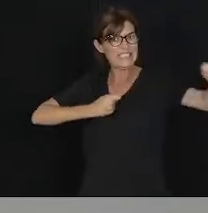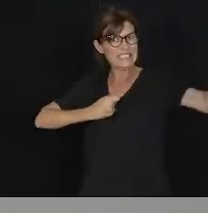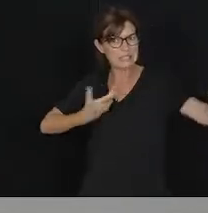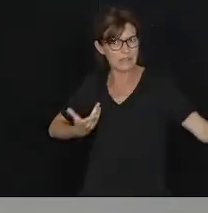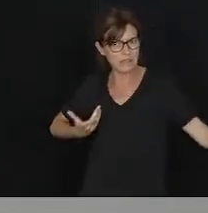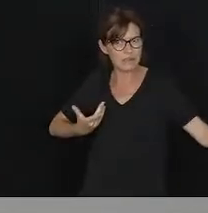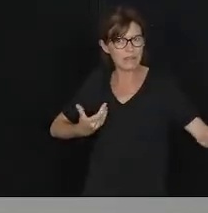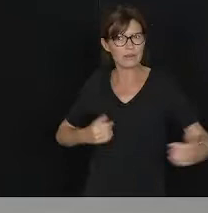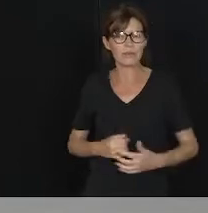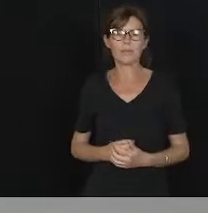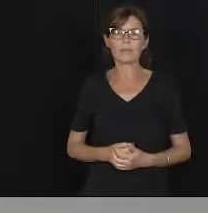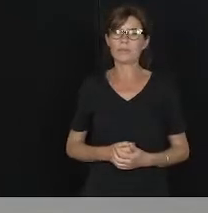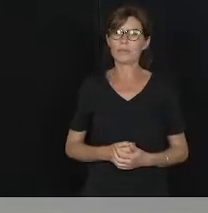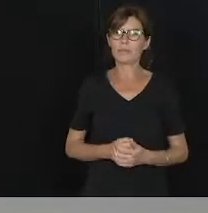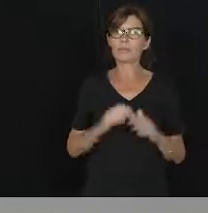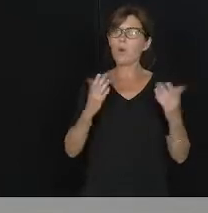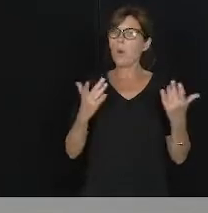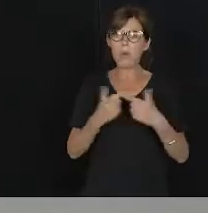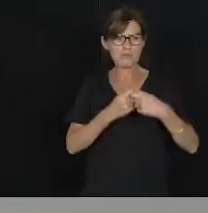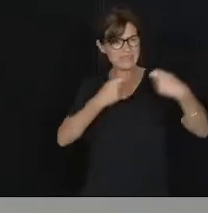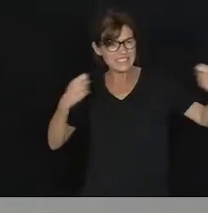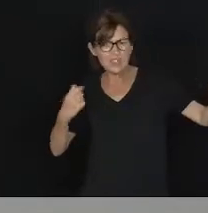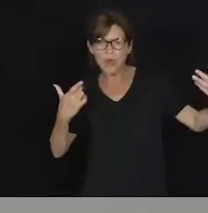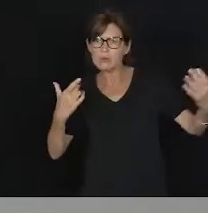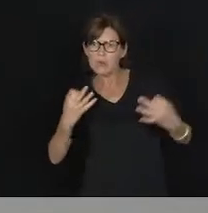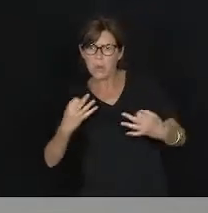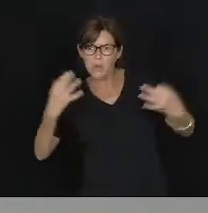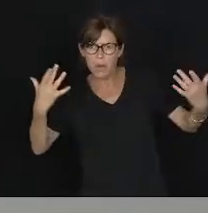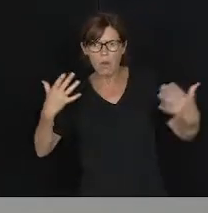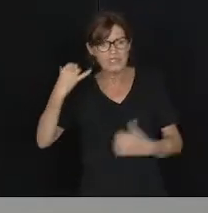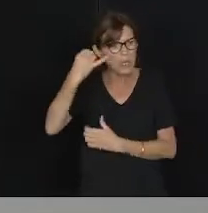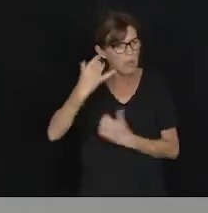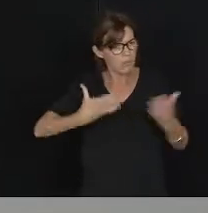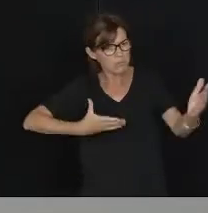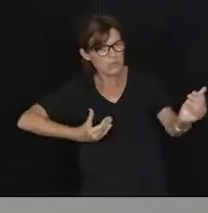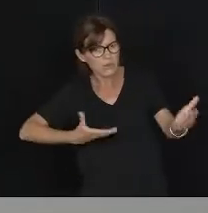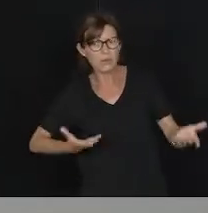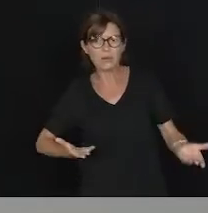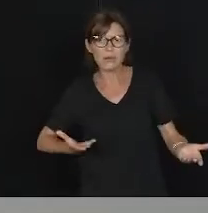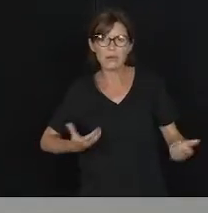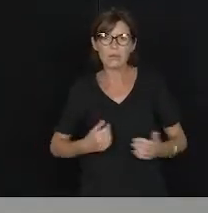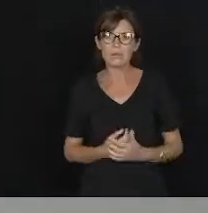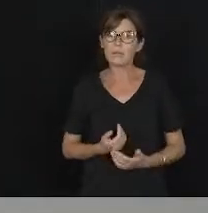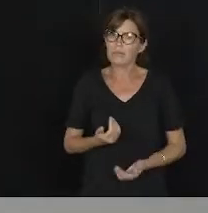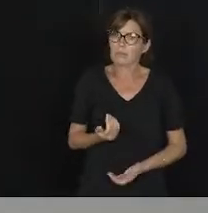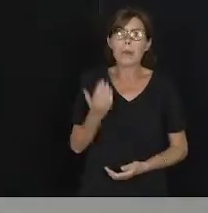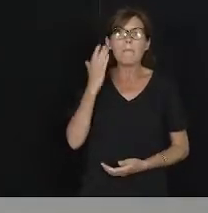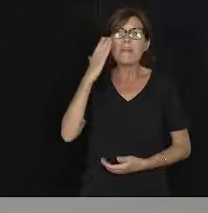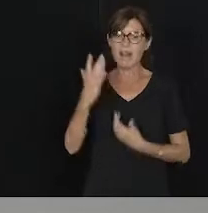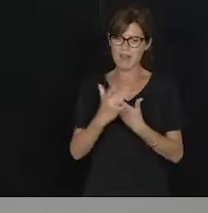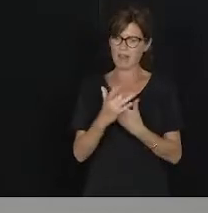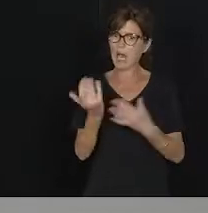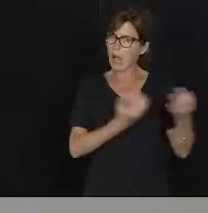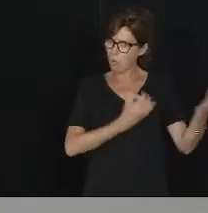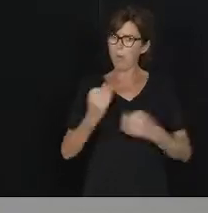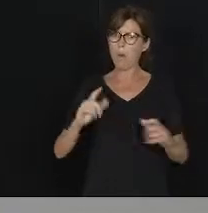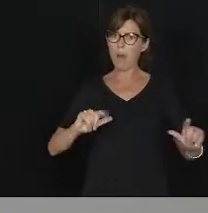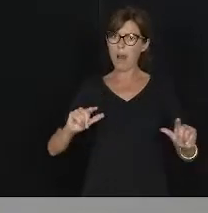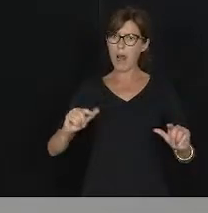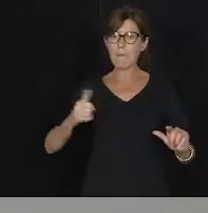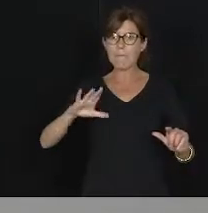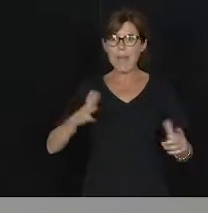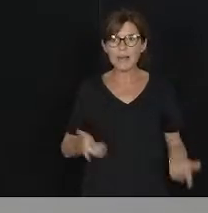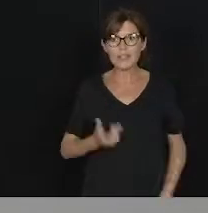par les épistoliers de différentes façons. De façon extrêmement concrète tout d'abord, puisque malgré la fréquence des lettres envoyées, le